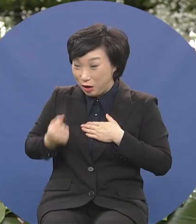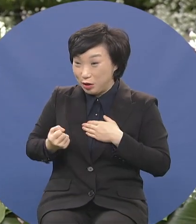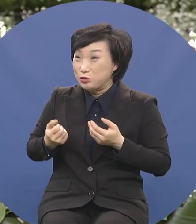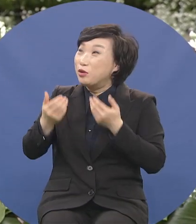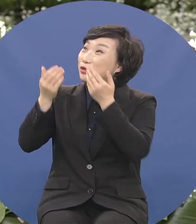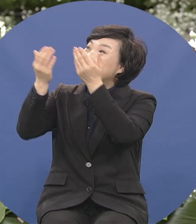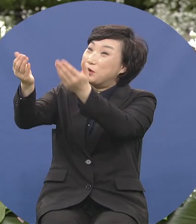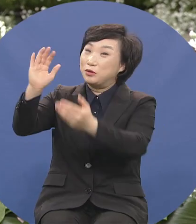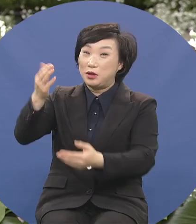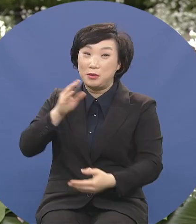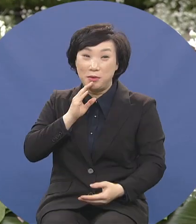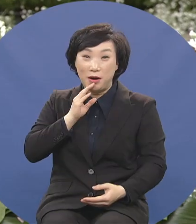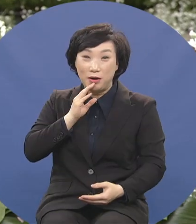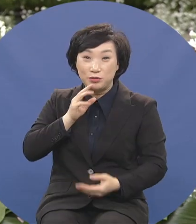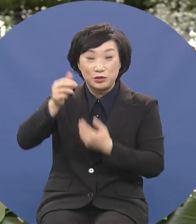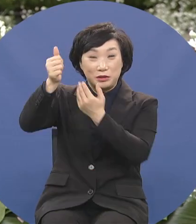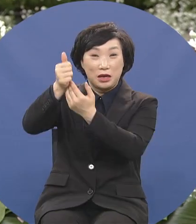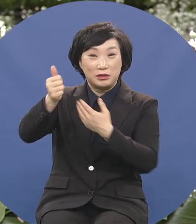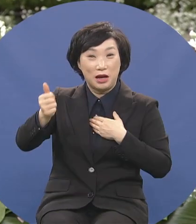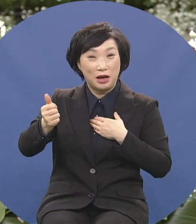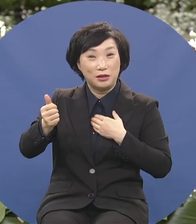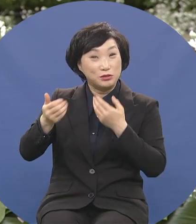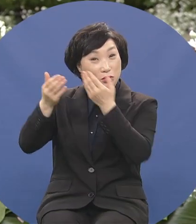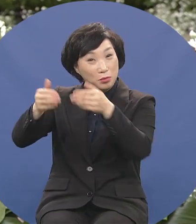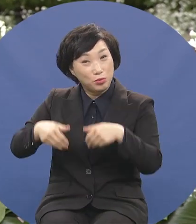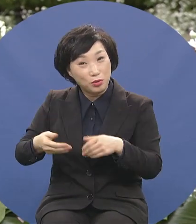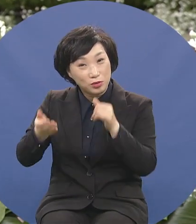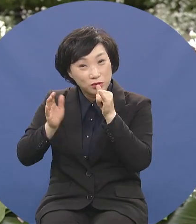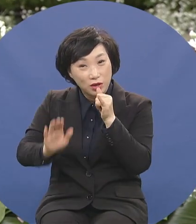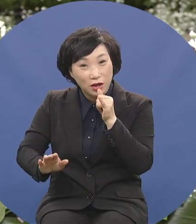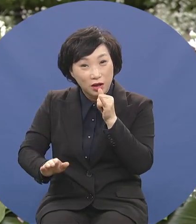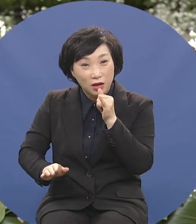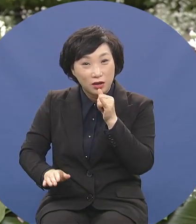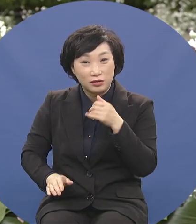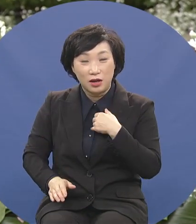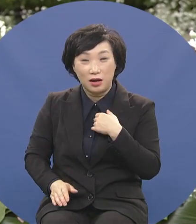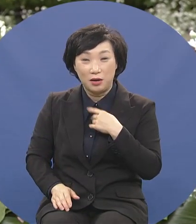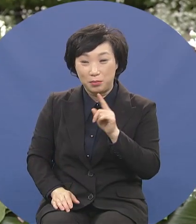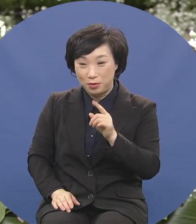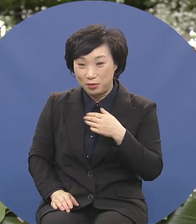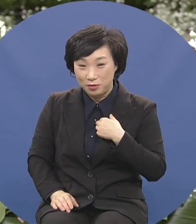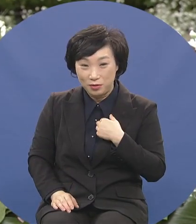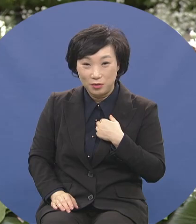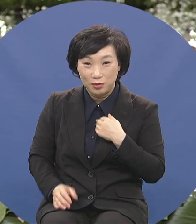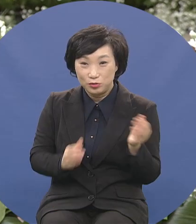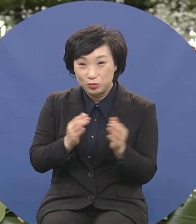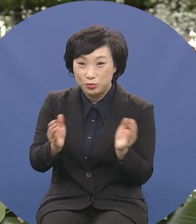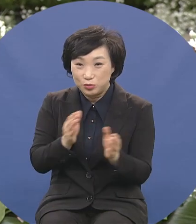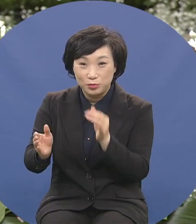와서 주님 앞에 쏟아놔야 될 텐데, 응? 쏟아놔야 될 텐데.